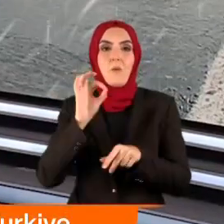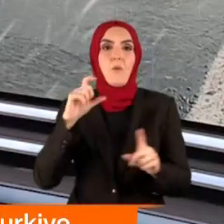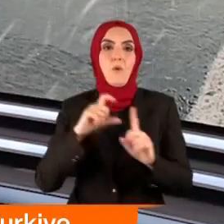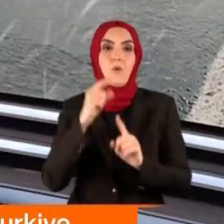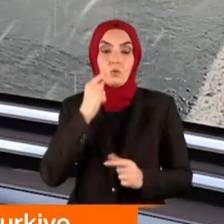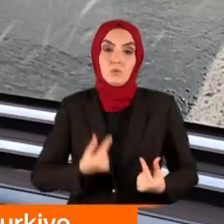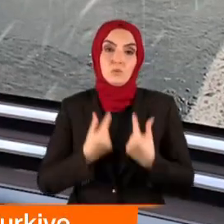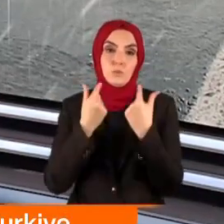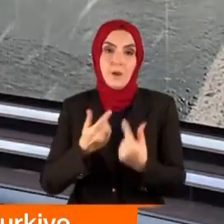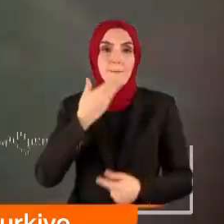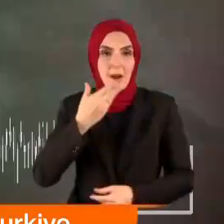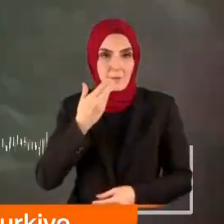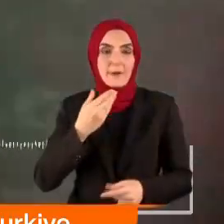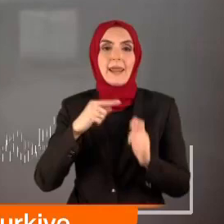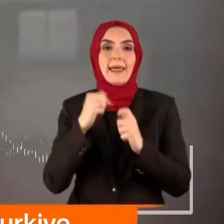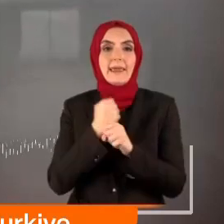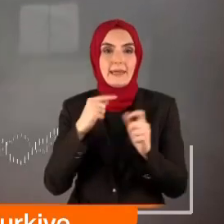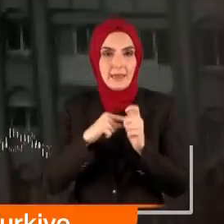bekleniyor.